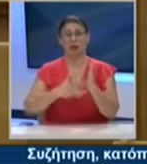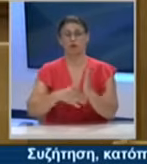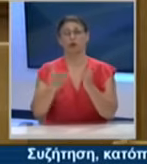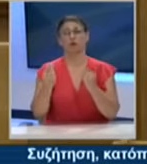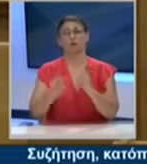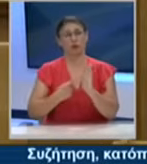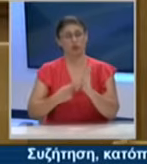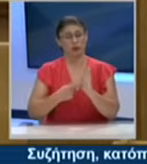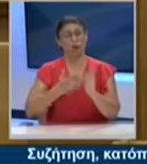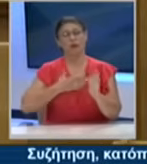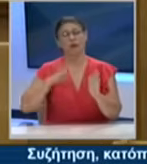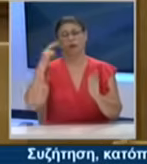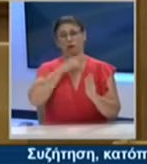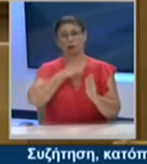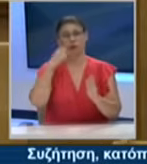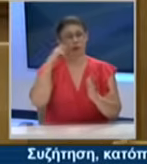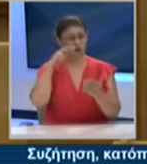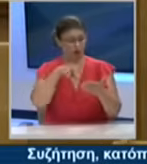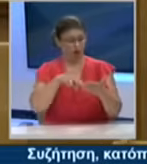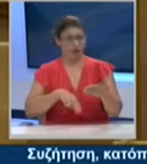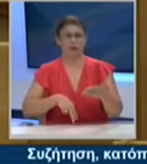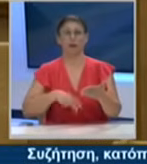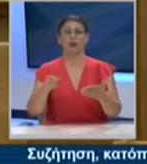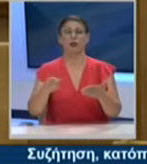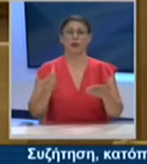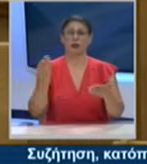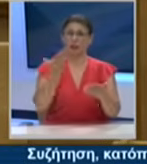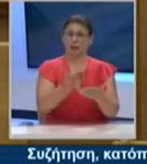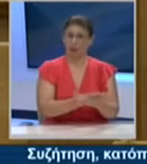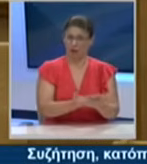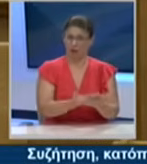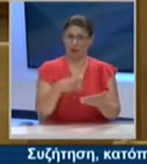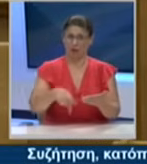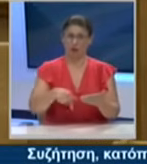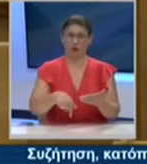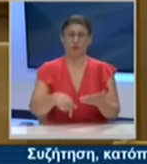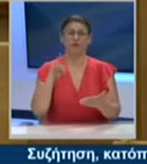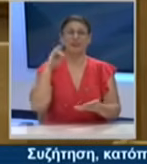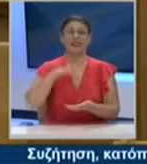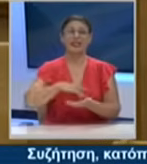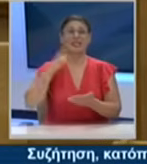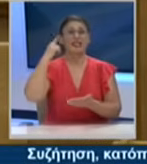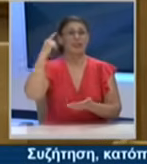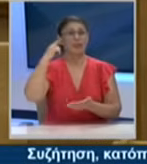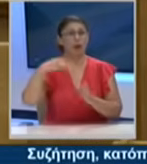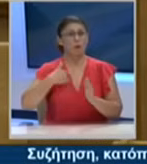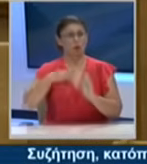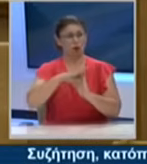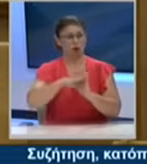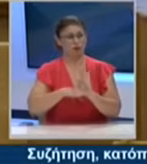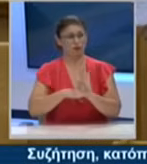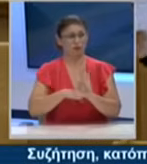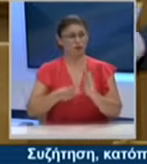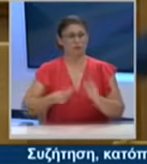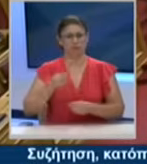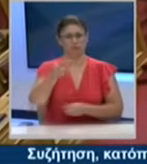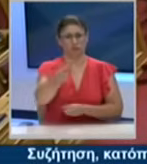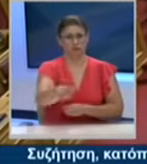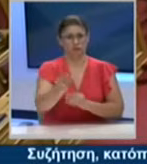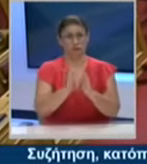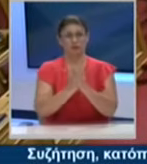δεν ήθελε ο Πρωθυπουργός να τις δει, τις καταθέτουμε εδώ. Είναι η κεντρική ιδέα του προγράμματός μας. Πάρτε την, είναι